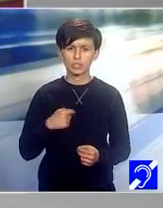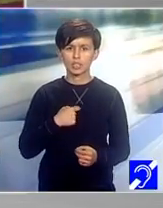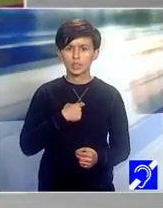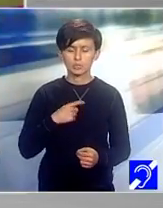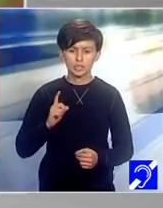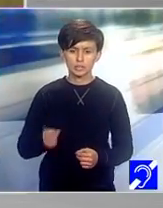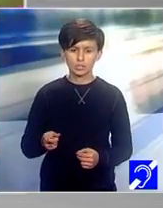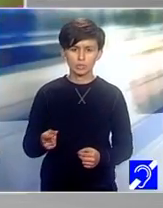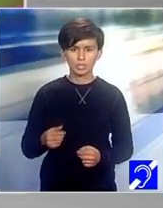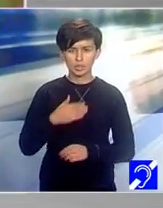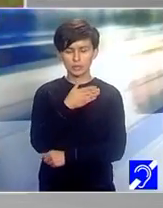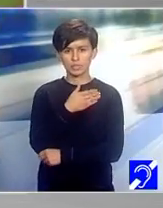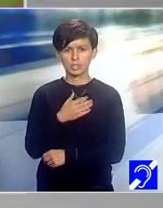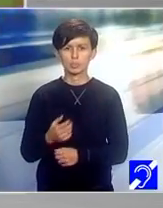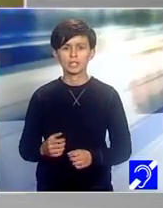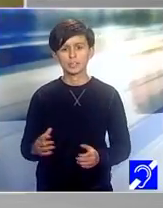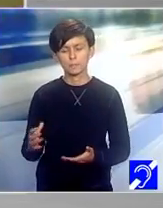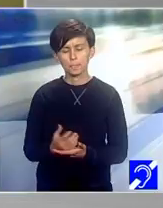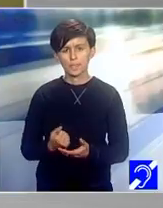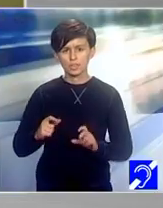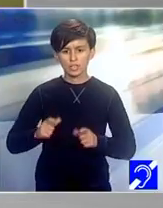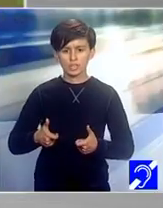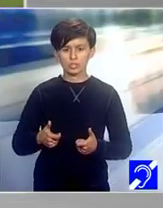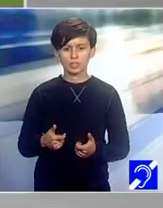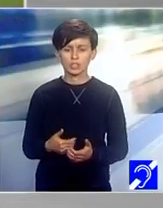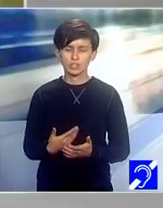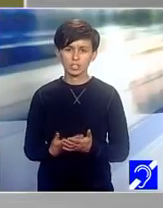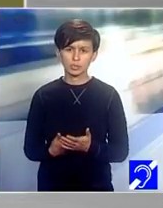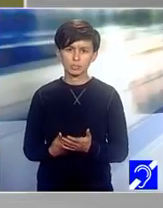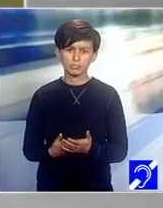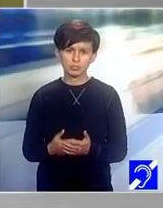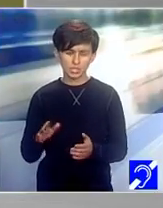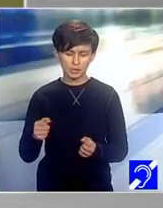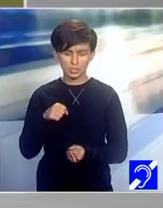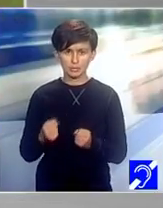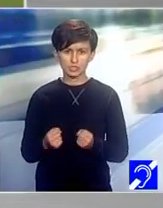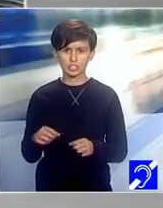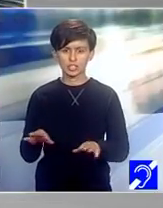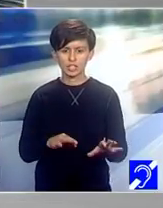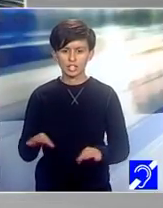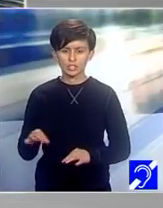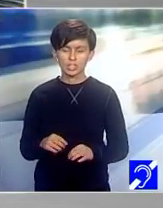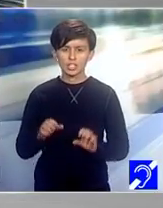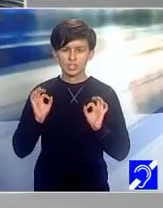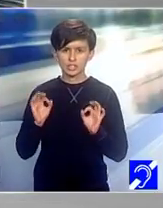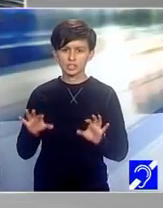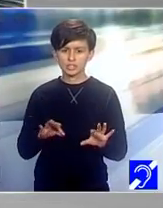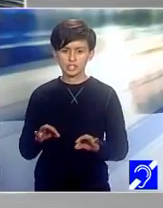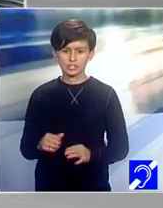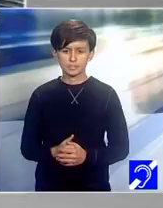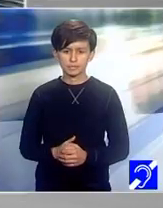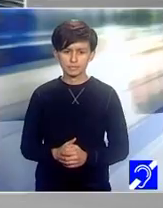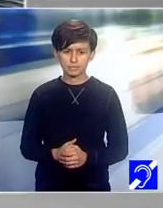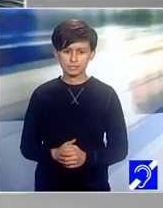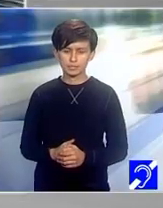să-și cumpere mașini pentru selectare și colectarea selectivă. Florin, în continuare, asociația voastră se va implica. în